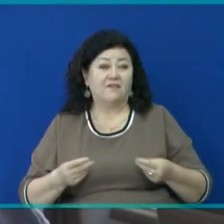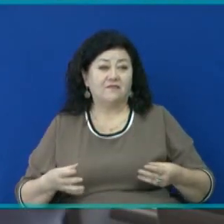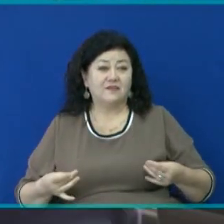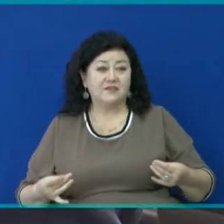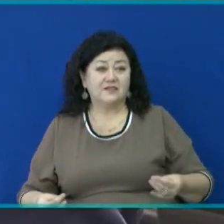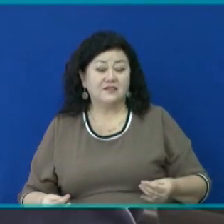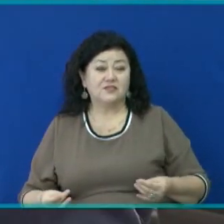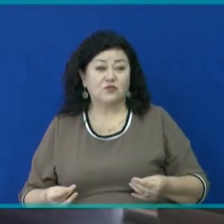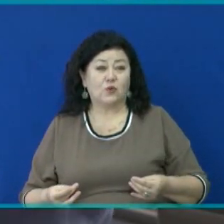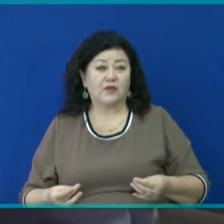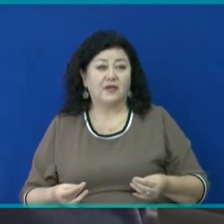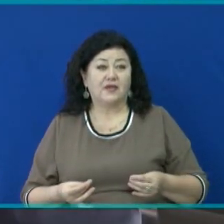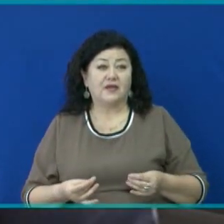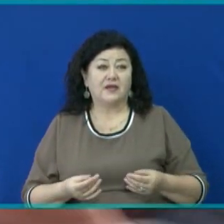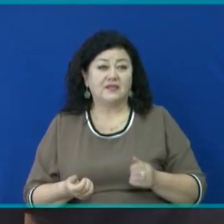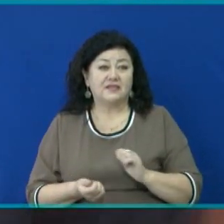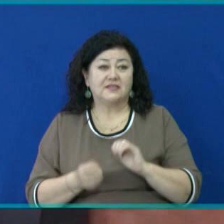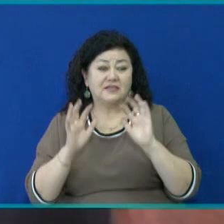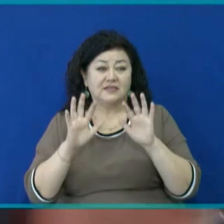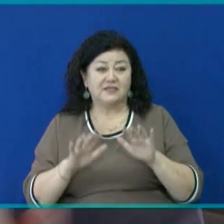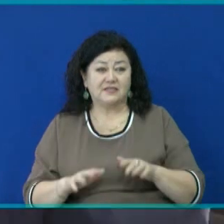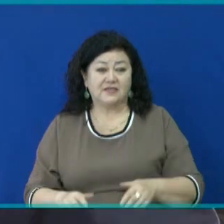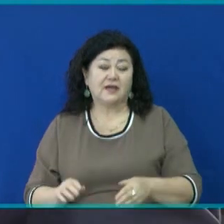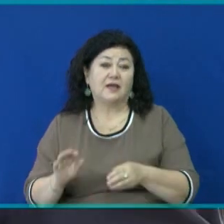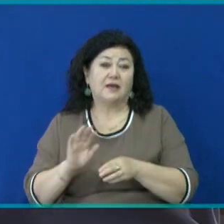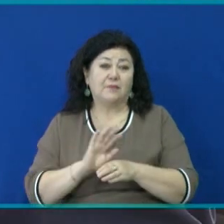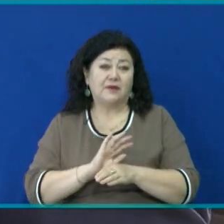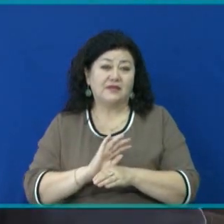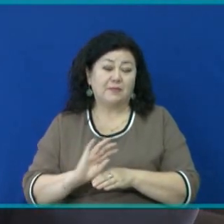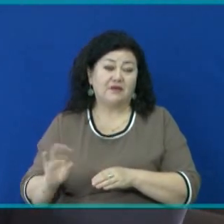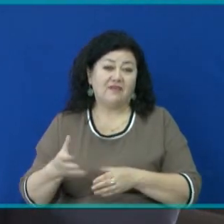біз ескіге жібермейміз. Біз оны ұстап аламыз да шабындыққа саламыз.